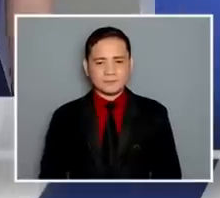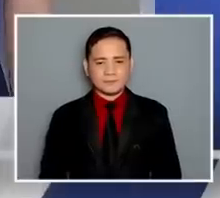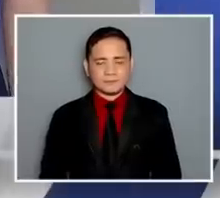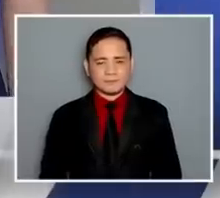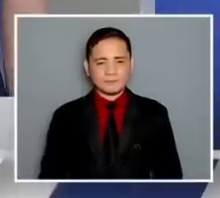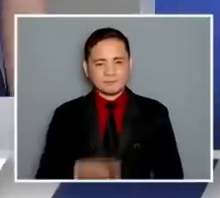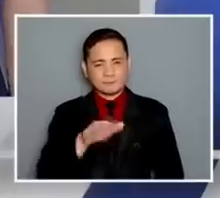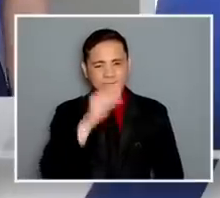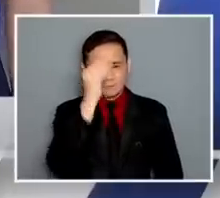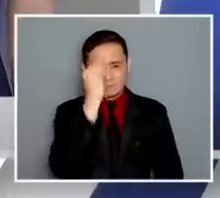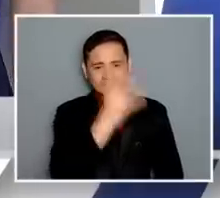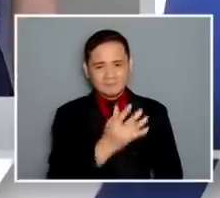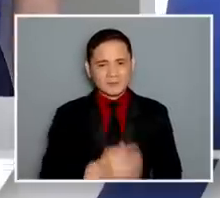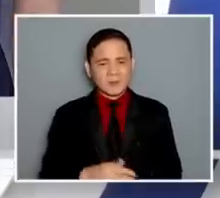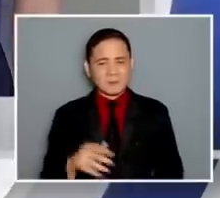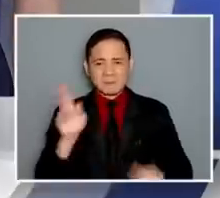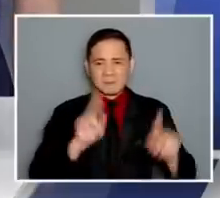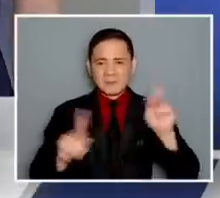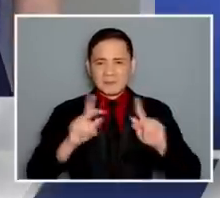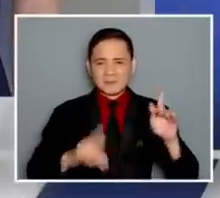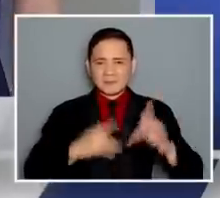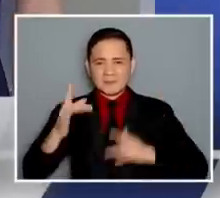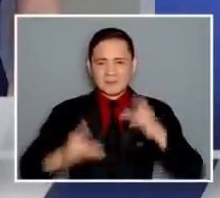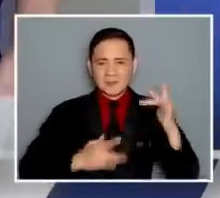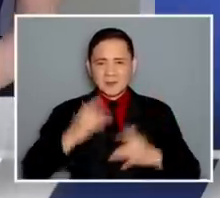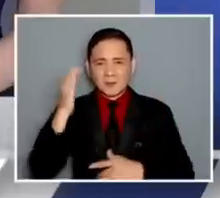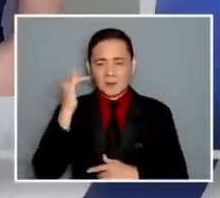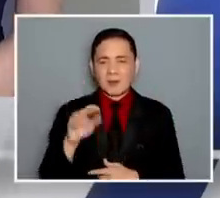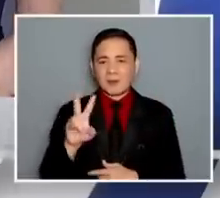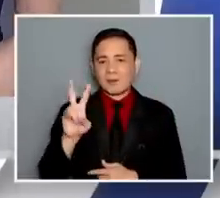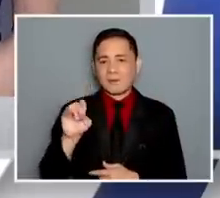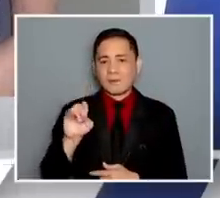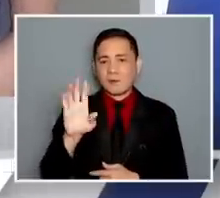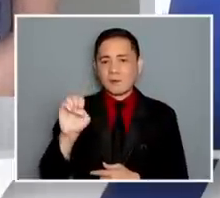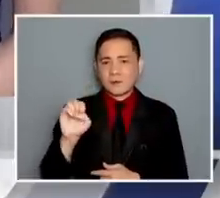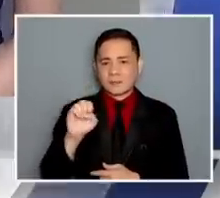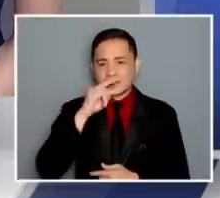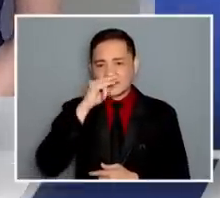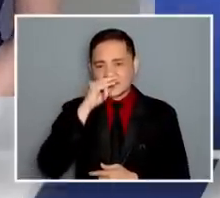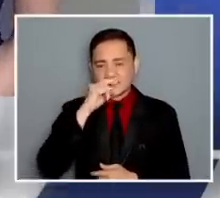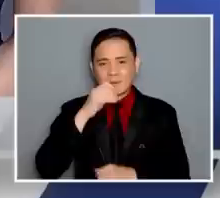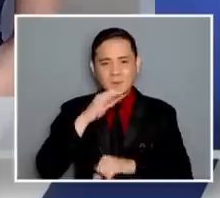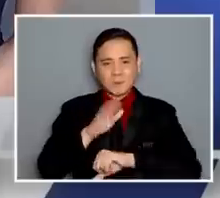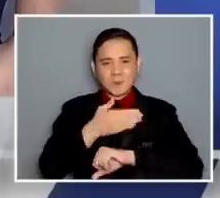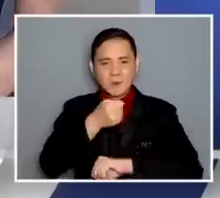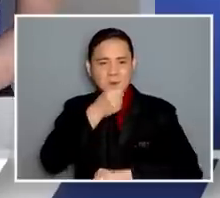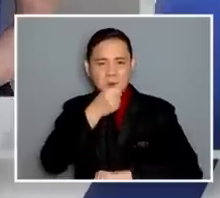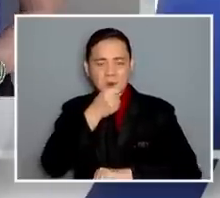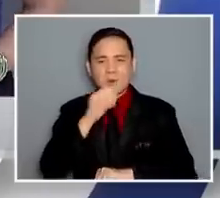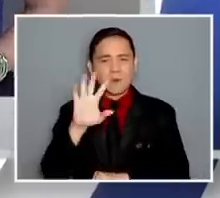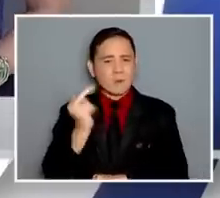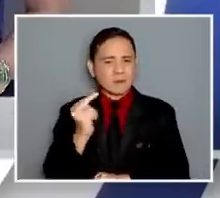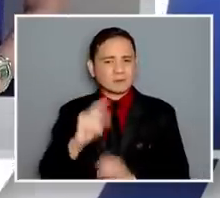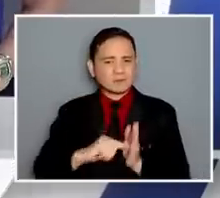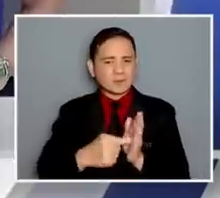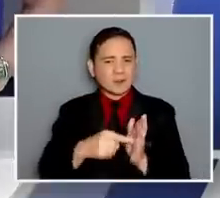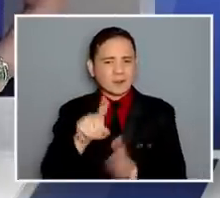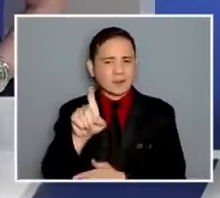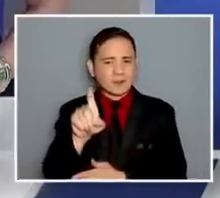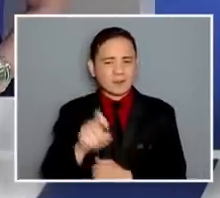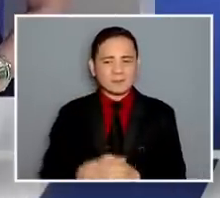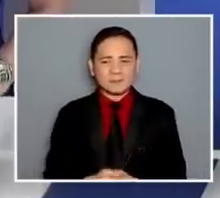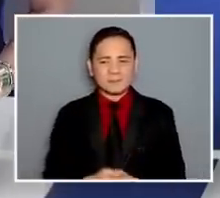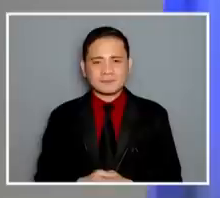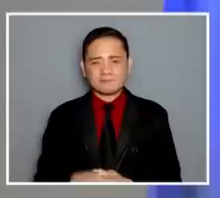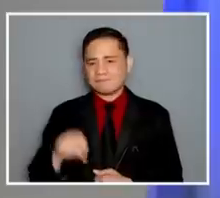Gretchen, excited na ang lahat sa pagbabalik ng The Voice Kids. Kailan ba ang simula ng bagong season? Ate B, aarangkada